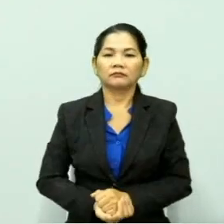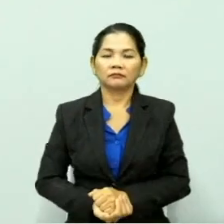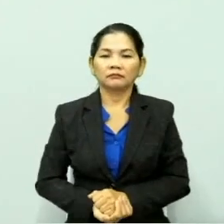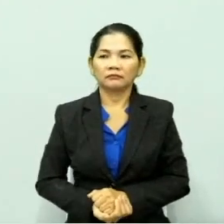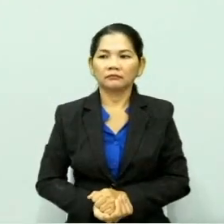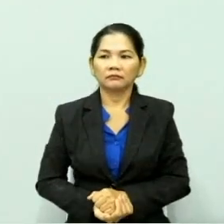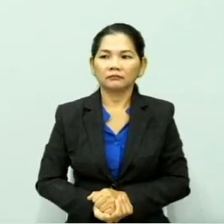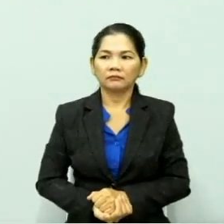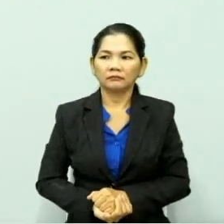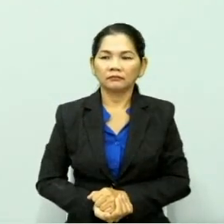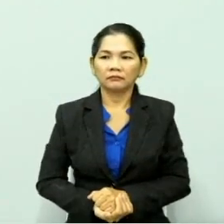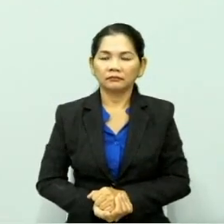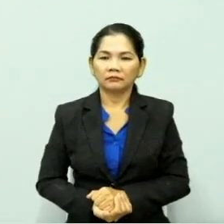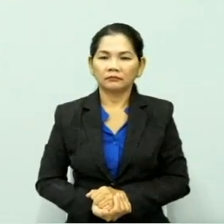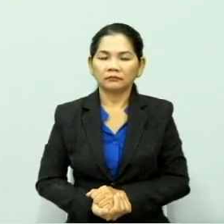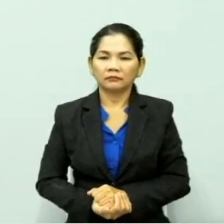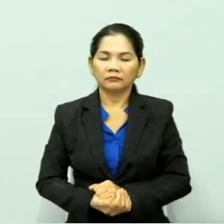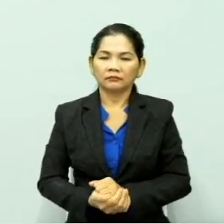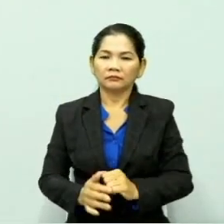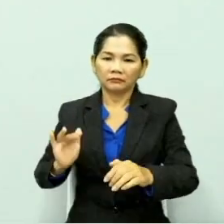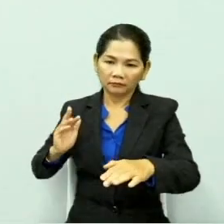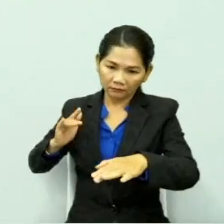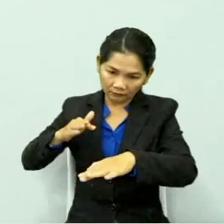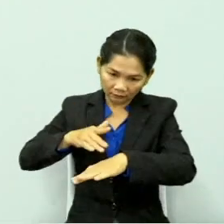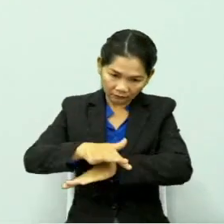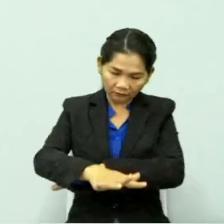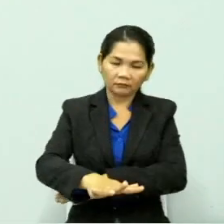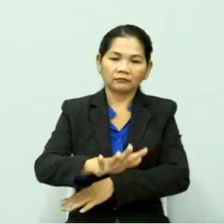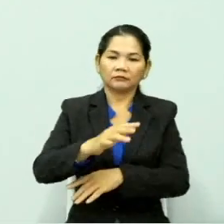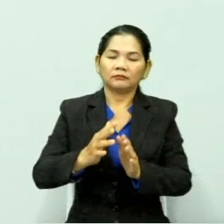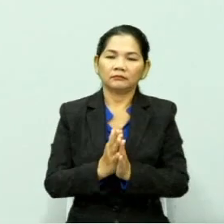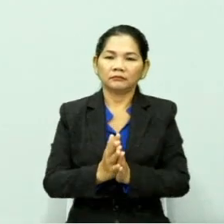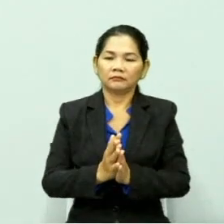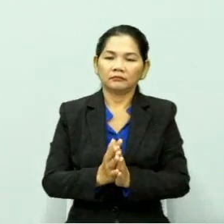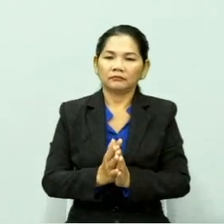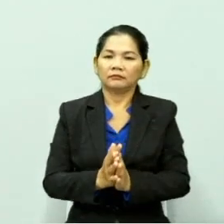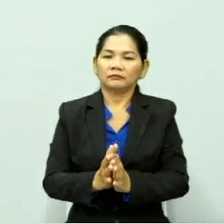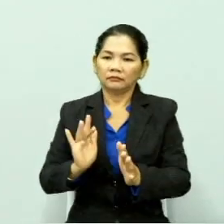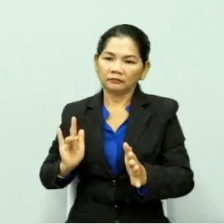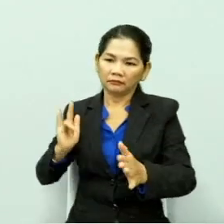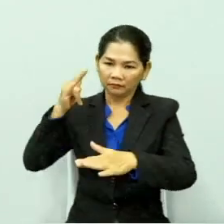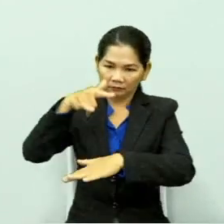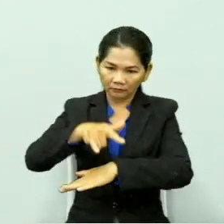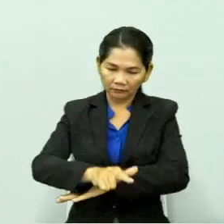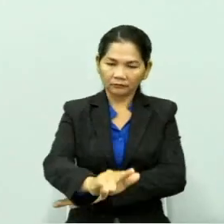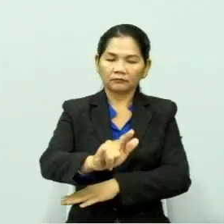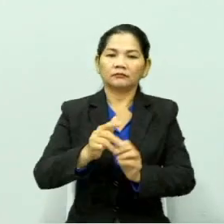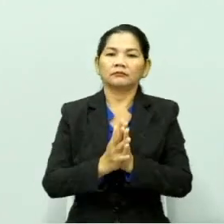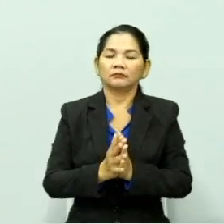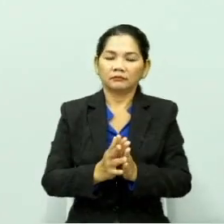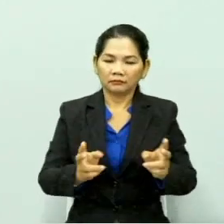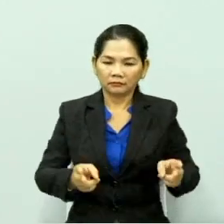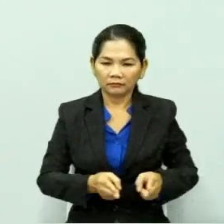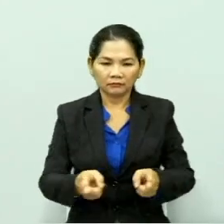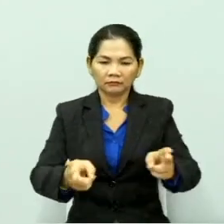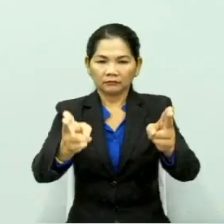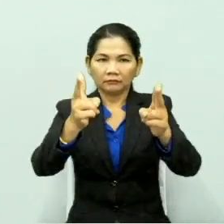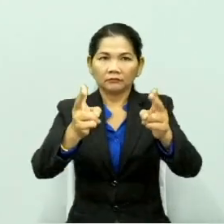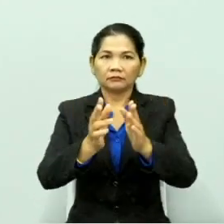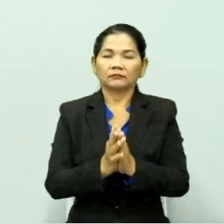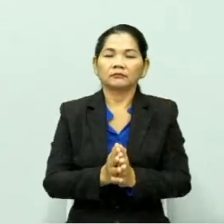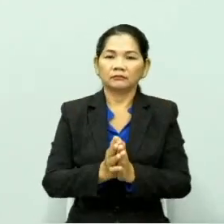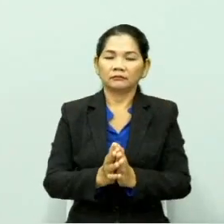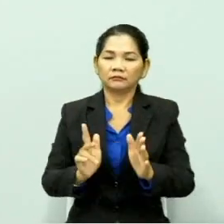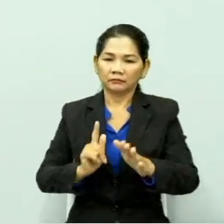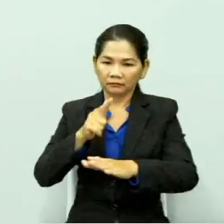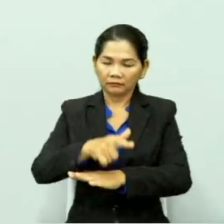chía chà chú đô san mà nổi rúng chà chú bù xá ổ chúng chà bắn dẹ lõm xạ